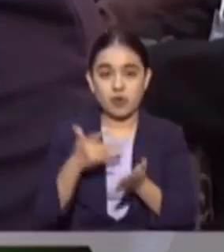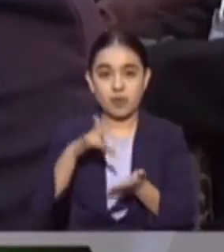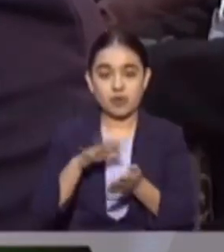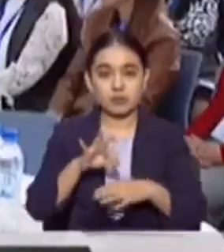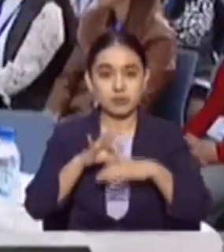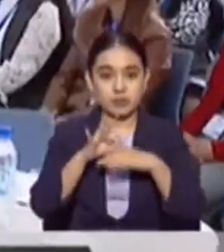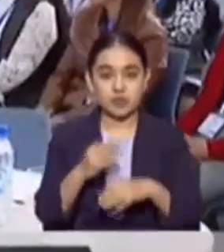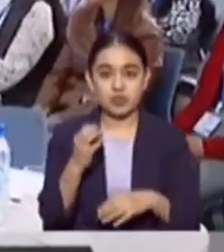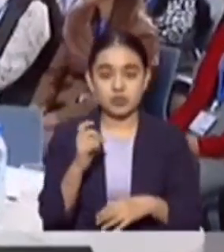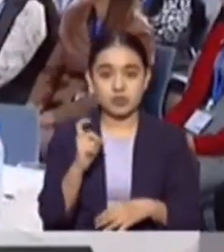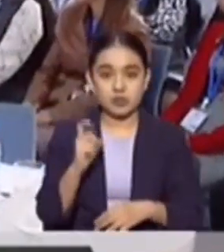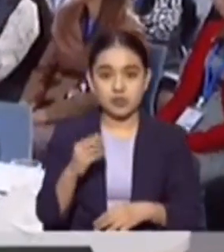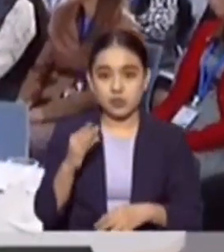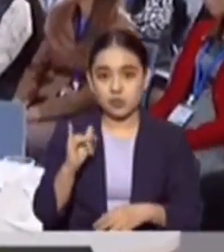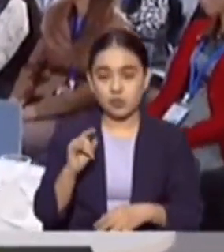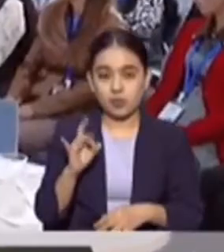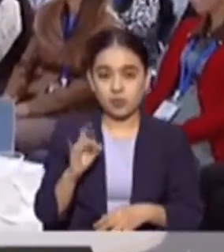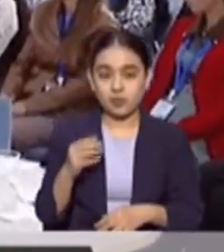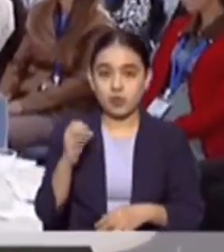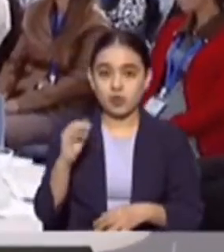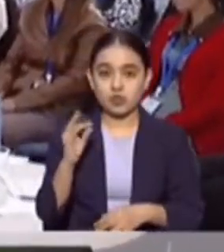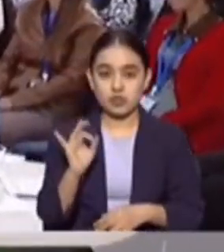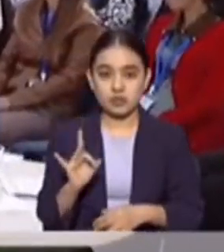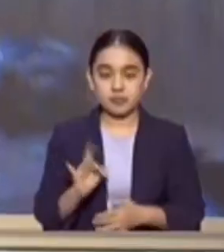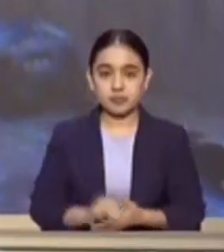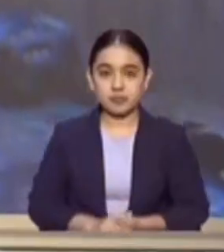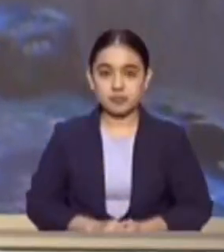bo'lib o'tmoqda. Shahnoza Haydarova, Ulug'bek Ulug'murodov, yoshlar.